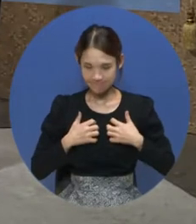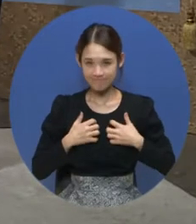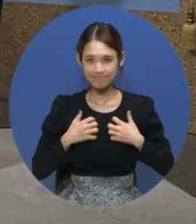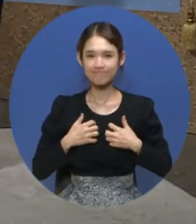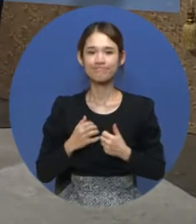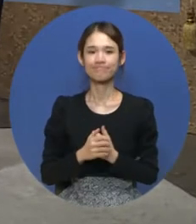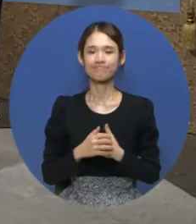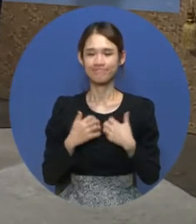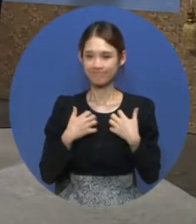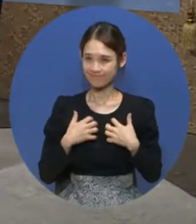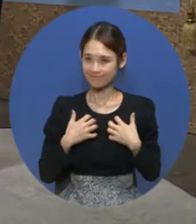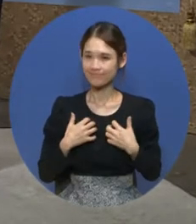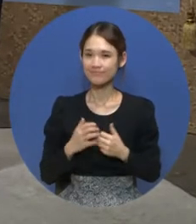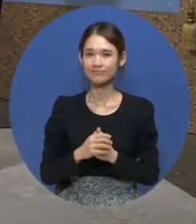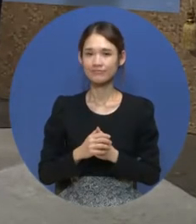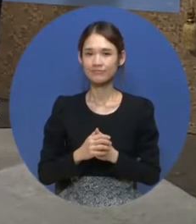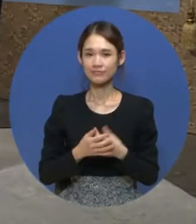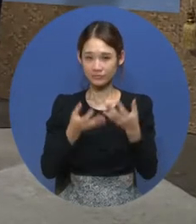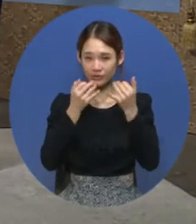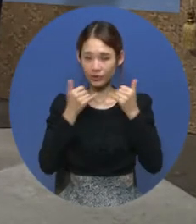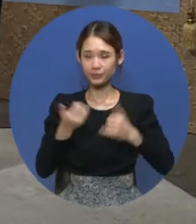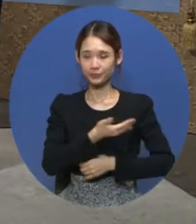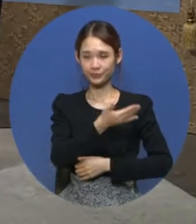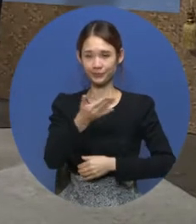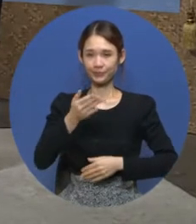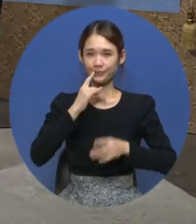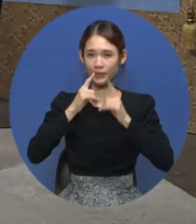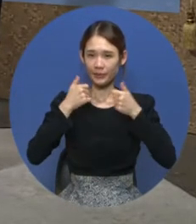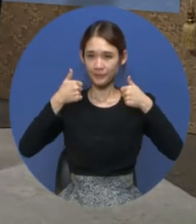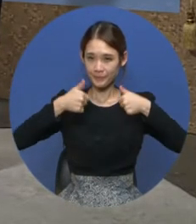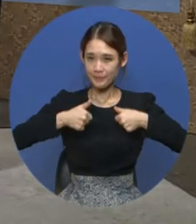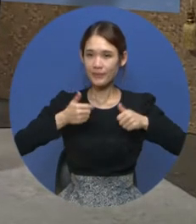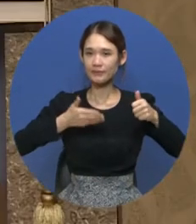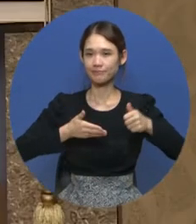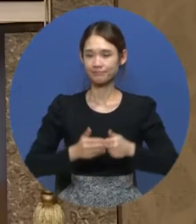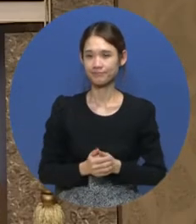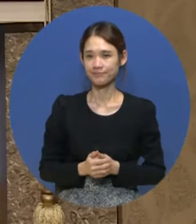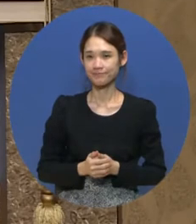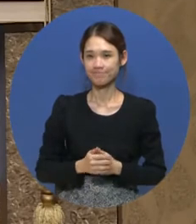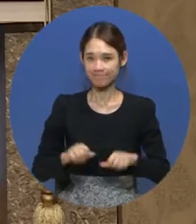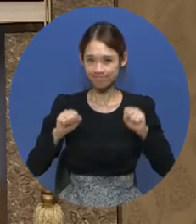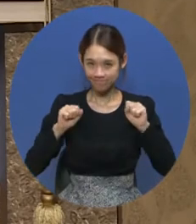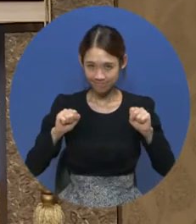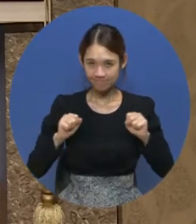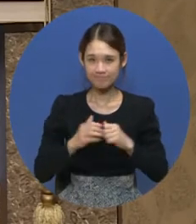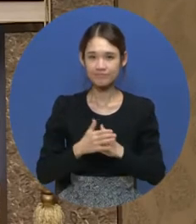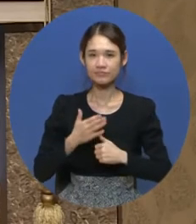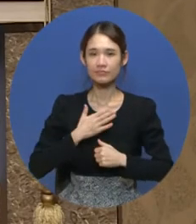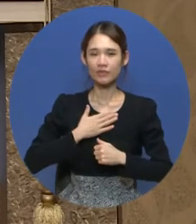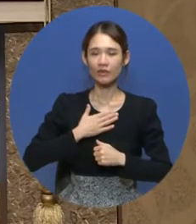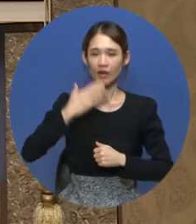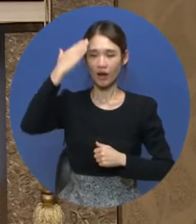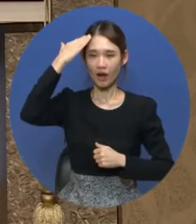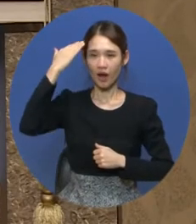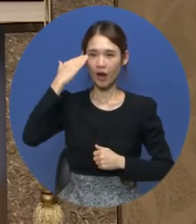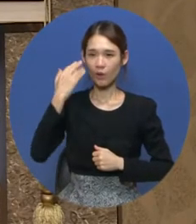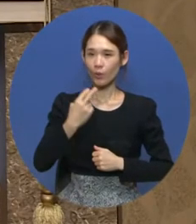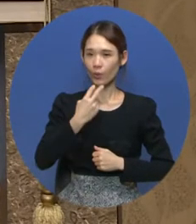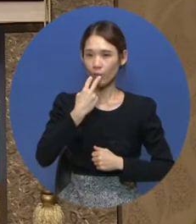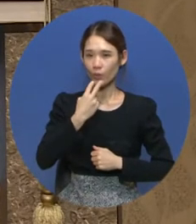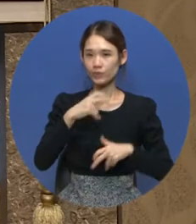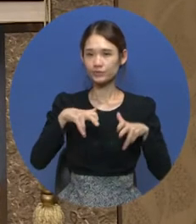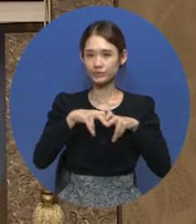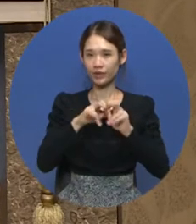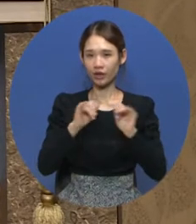없습니다 고맙습니다 얹어 시청자 분들께 인사 한 말씀 해주시죠 안녕하십니까 서는 한국 국회의장